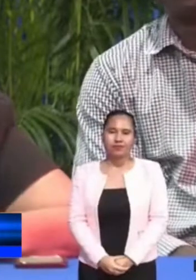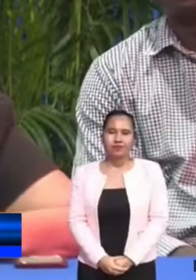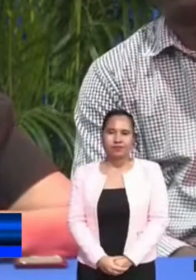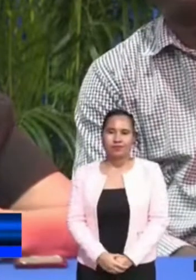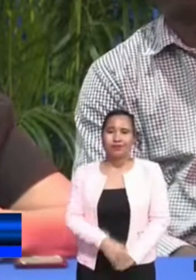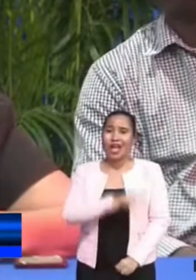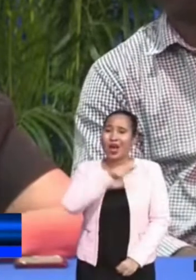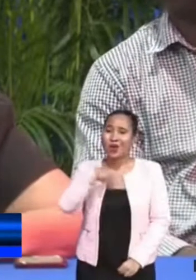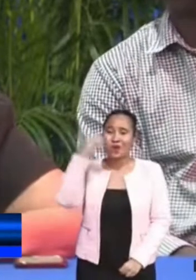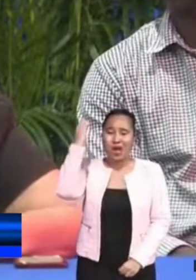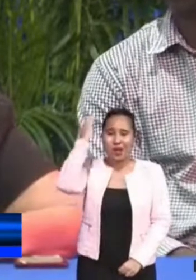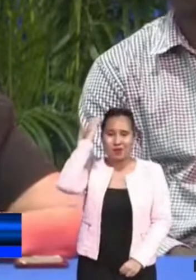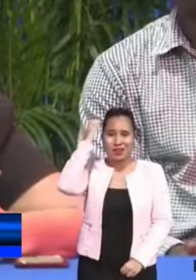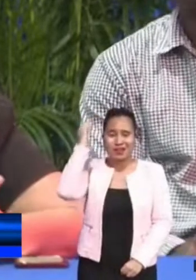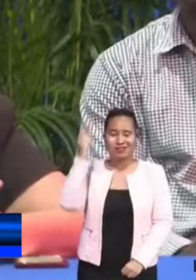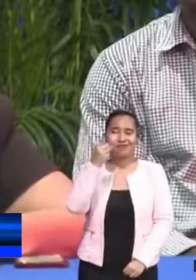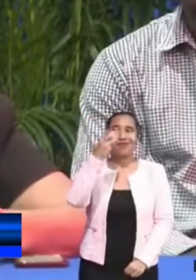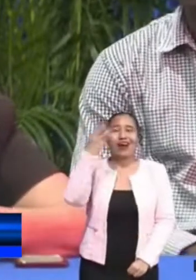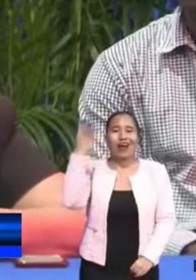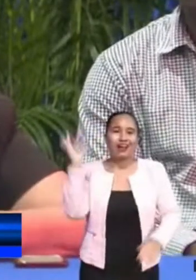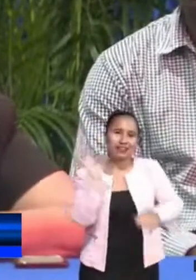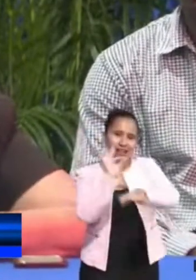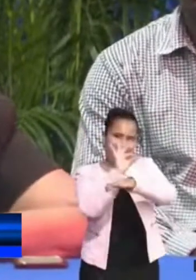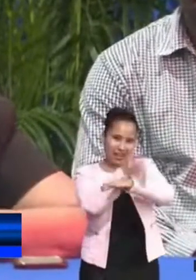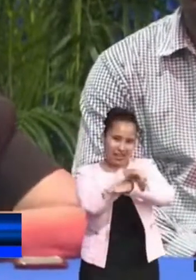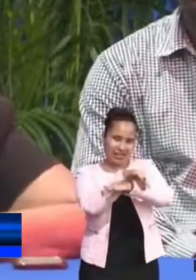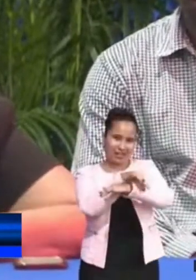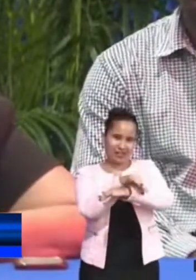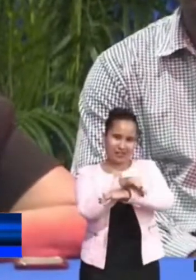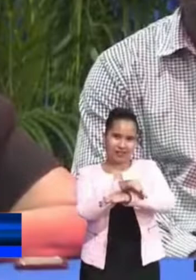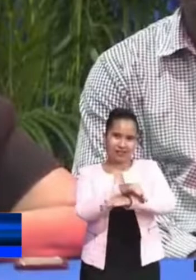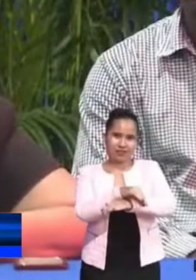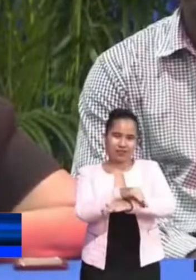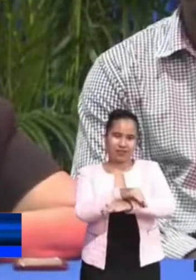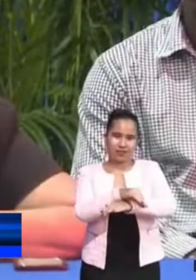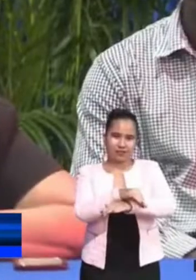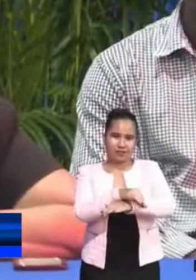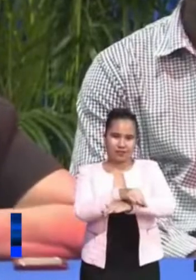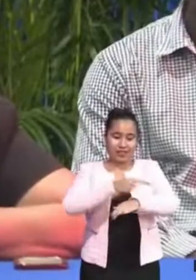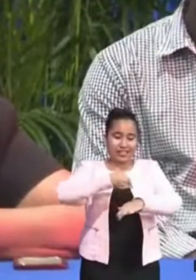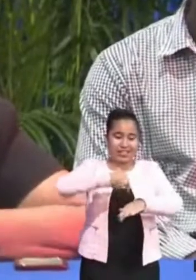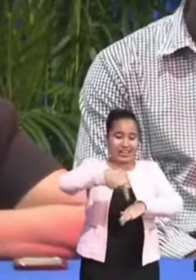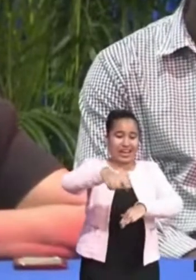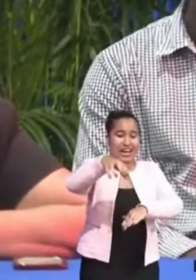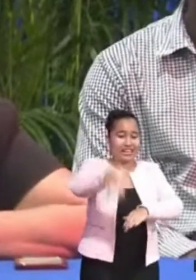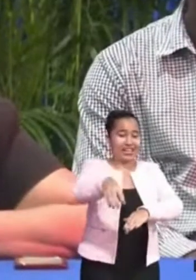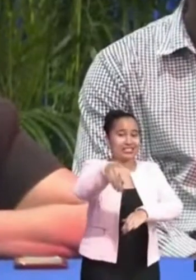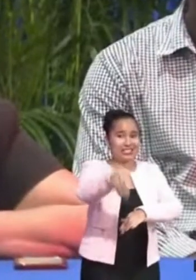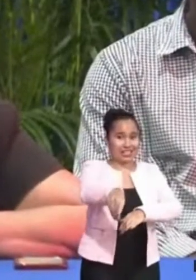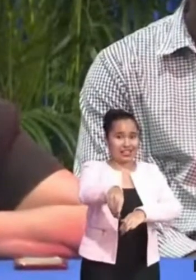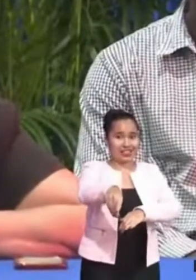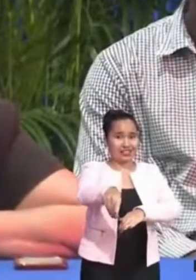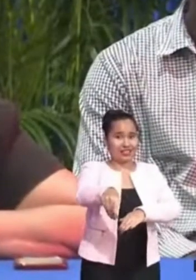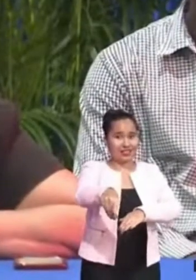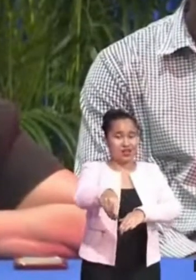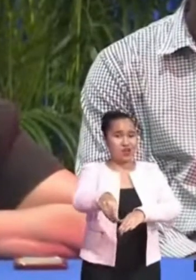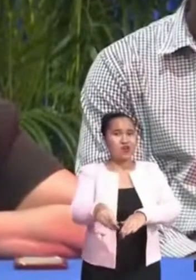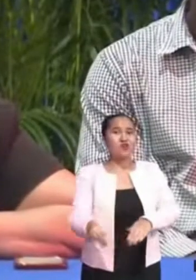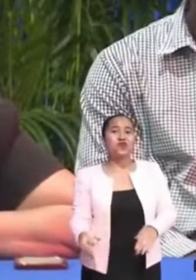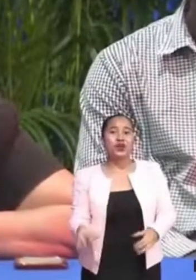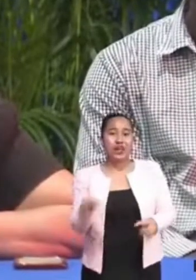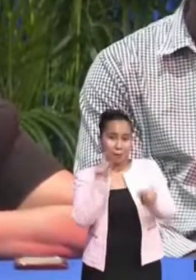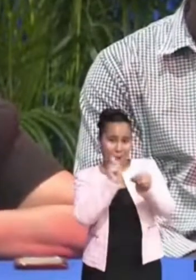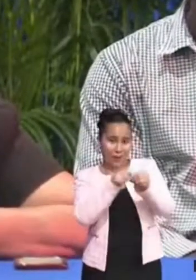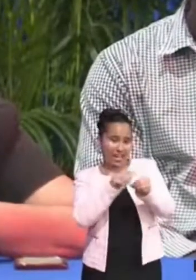En we weten dat een aantal leerkrachten, want die waren allemaal naar de stad, naar Paramaribo voor de paasvakantie.